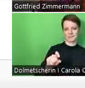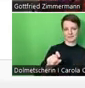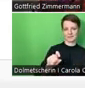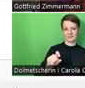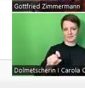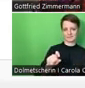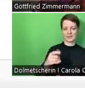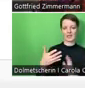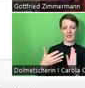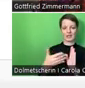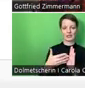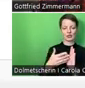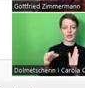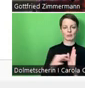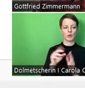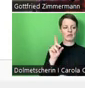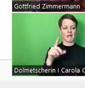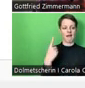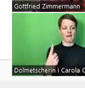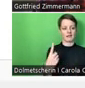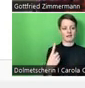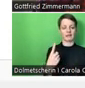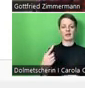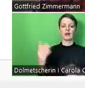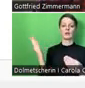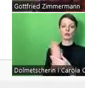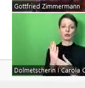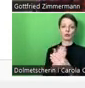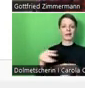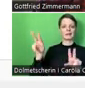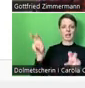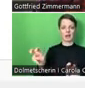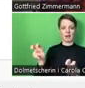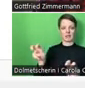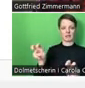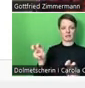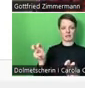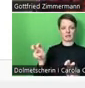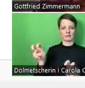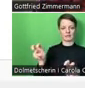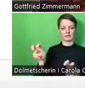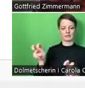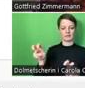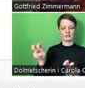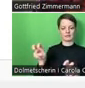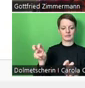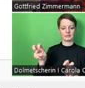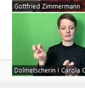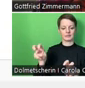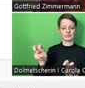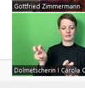den Checkpunkt D1, Dokumenttitel. Also ich muss immer sicherstellen, dass das Dokument nicht